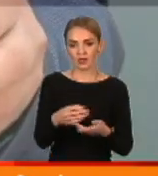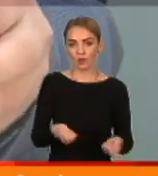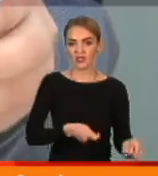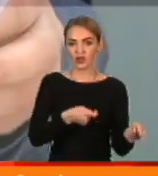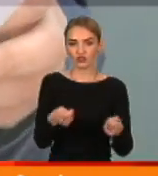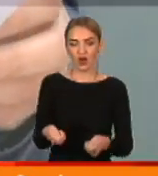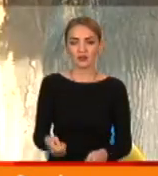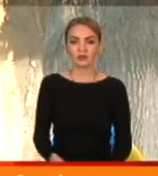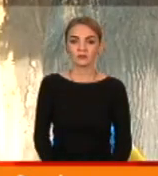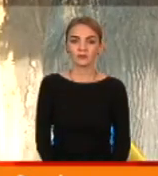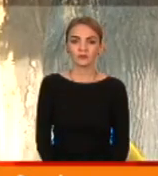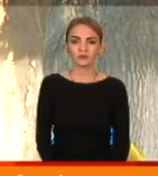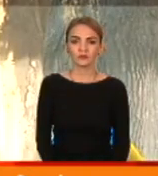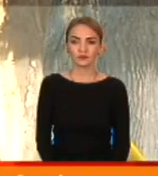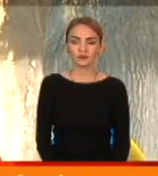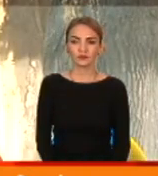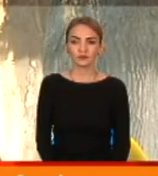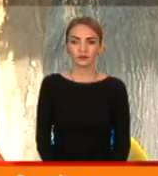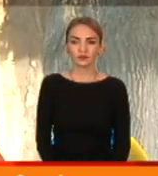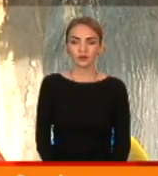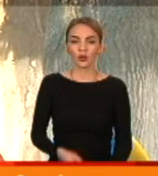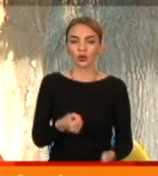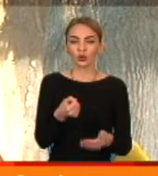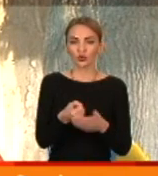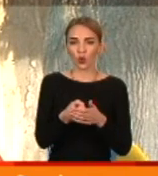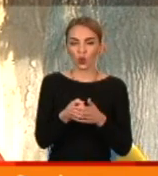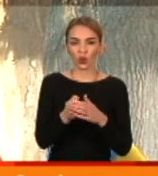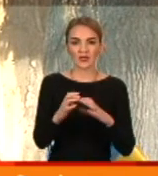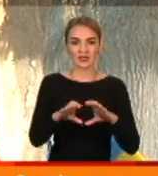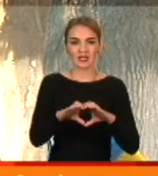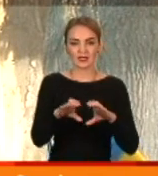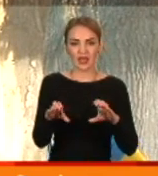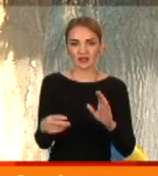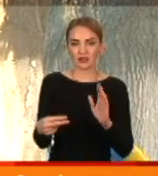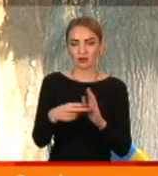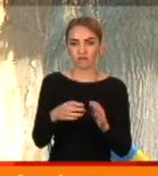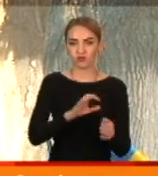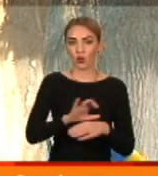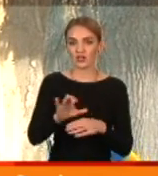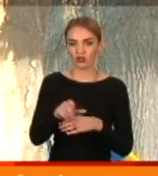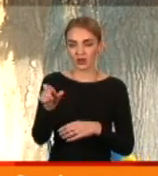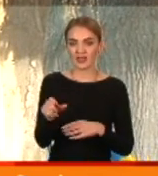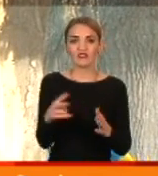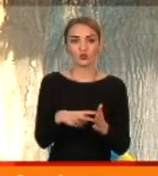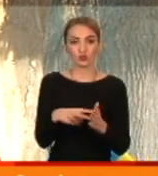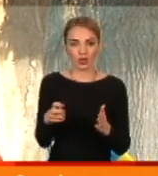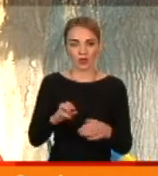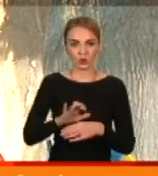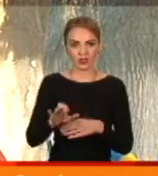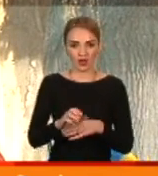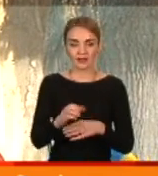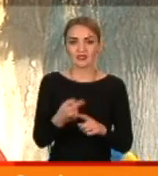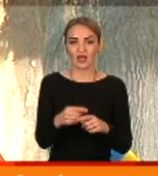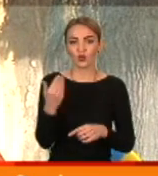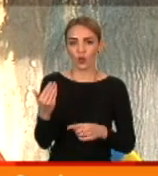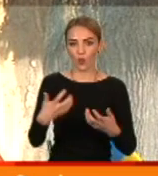постачальник. Підключає до цистерни постачальник. і, відповідно, і відключає постачальник, бо це